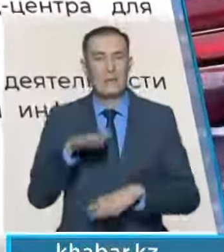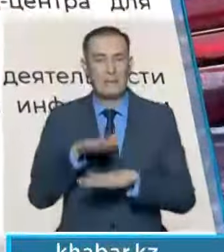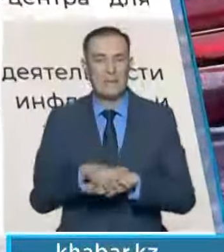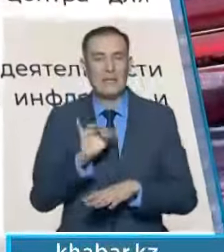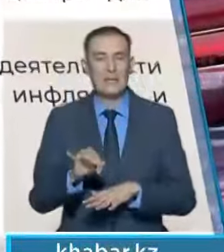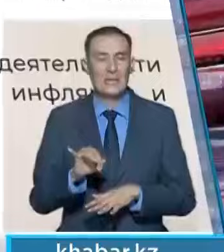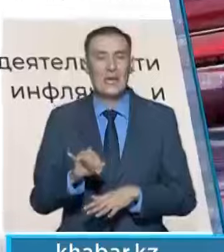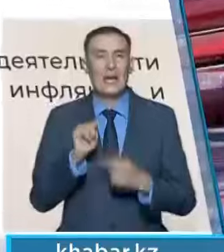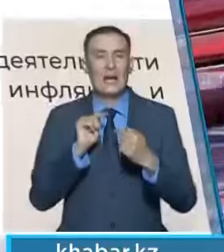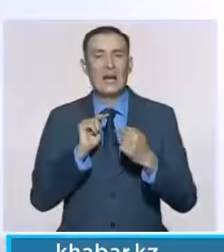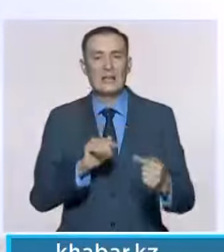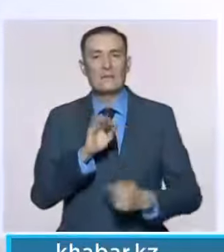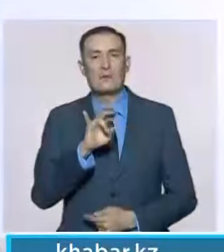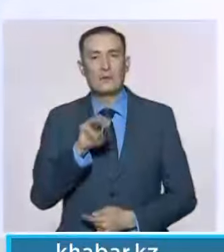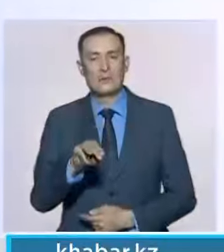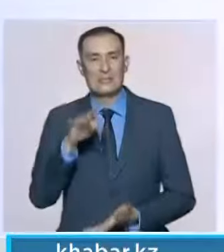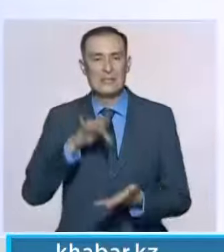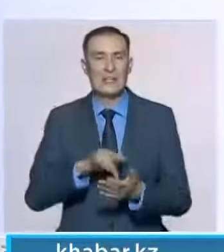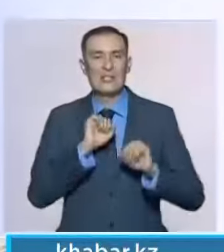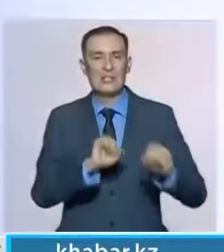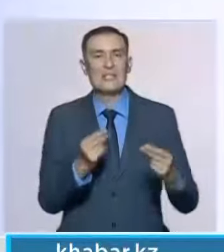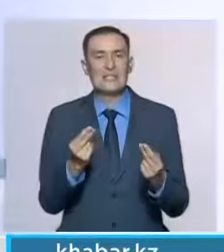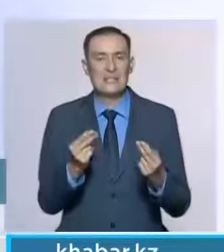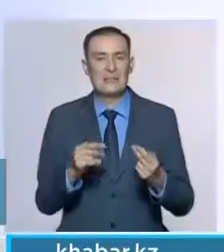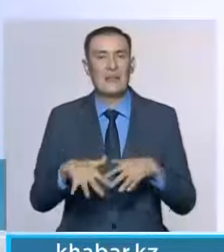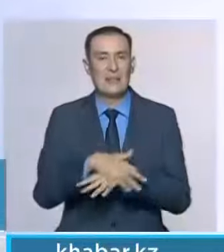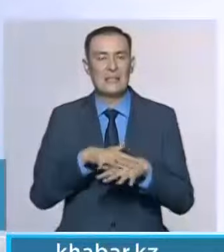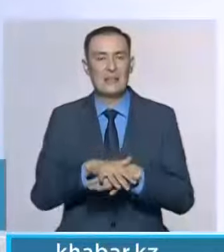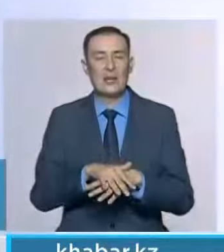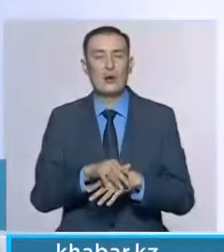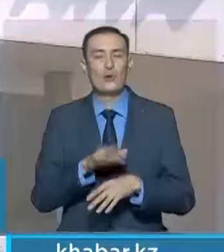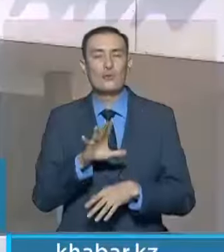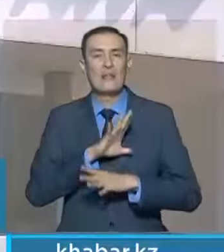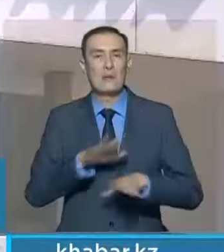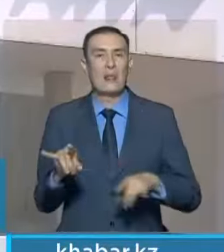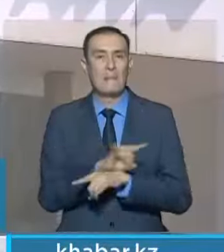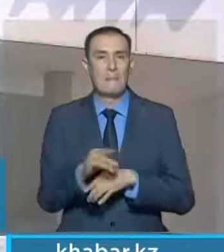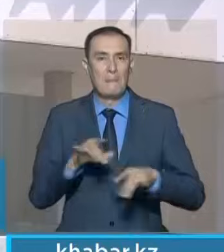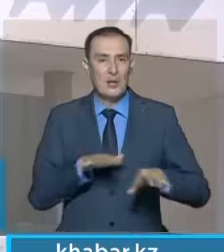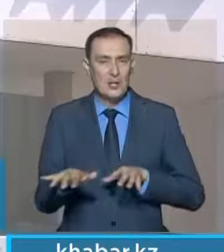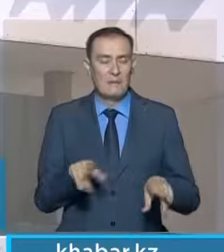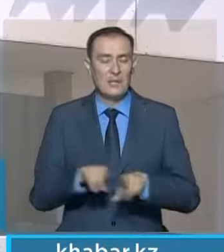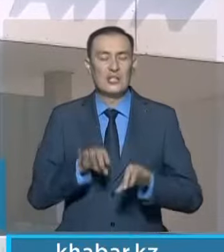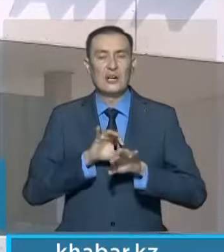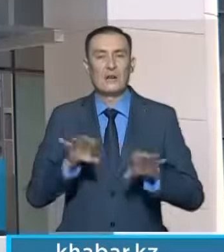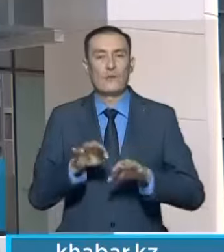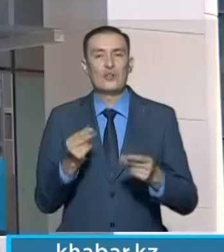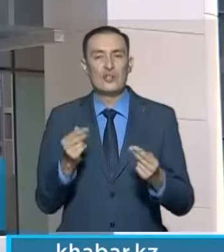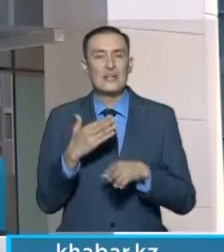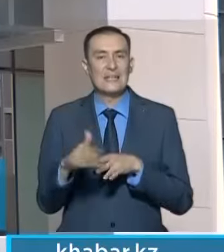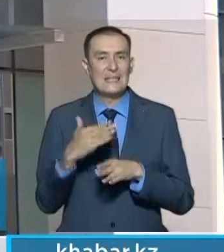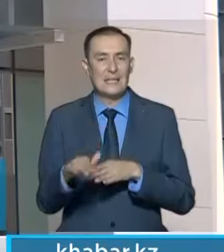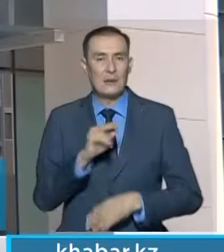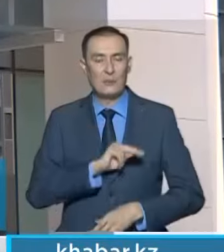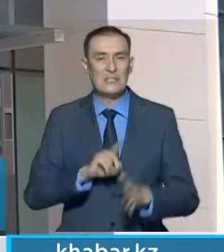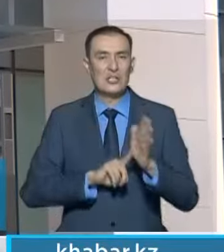и создания антифрод-центра для защиты средств казахстанцев от мошенников. Тимур Сулейменов также рассказал о реализации денежно-кредитной